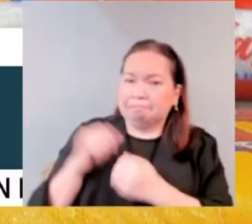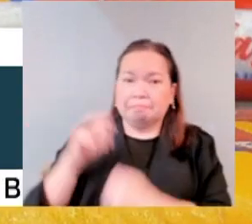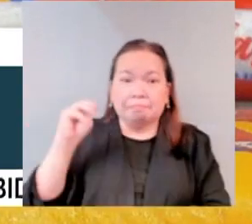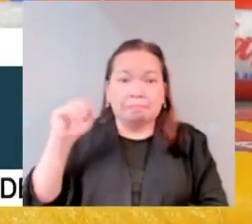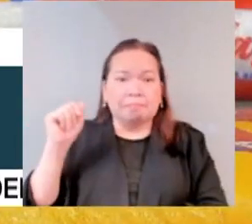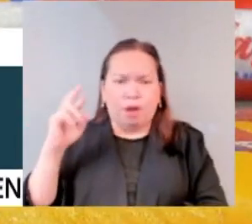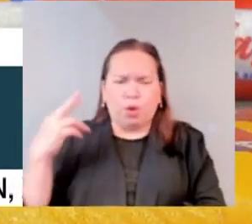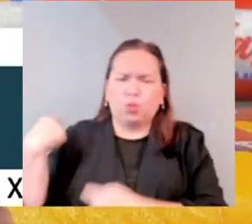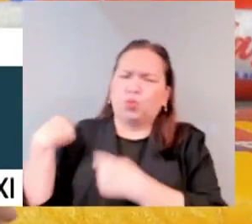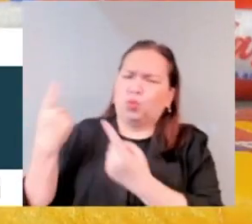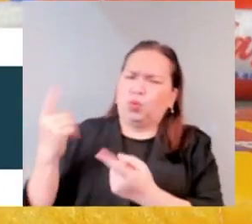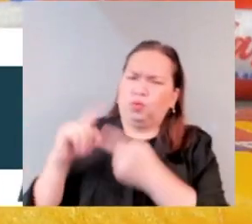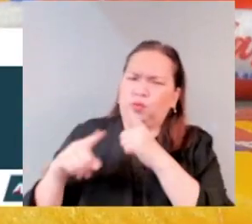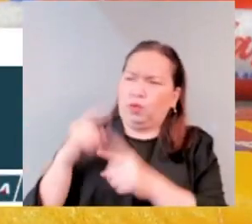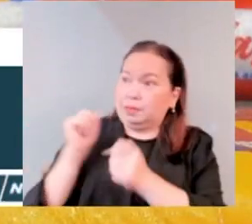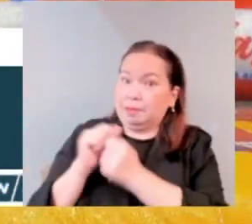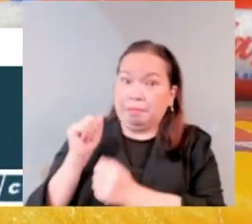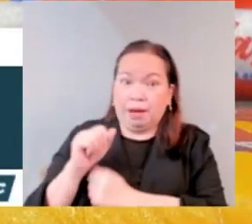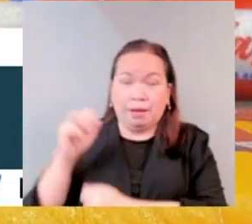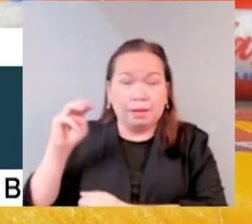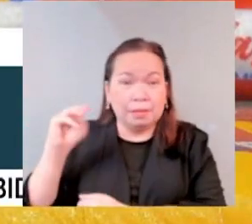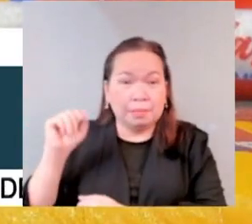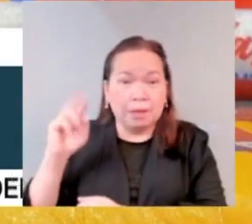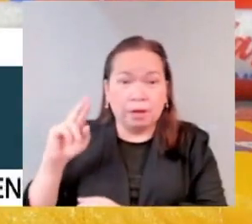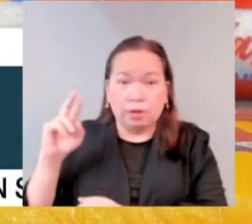magkapanig kuminsan sa politika,